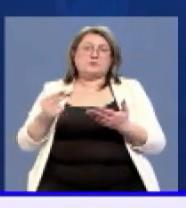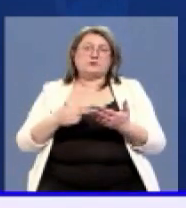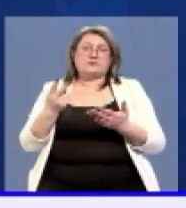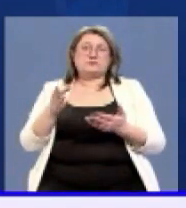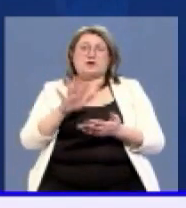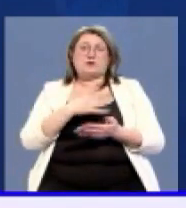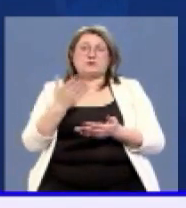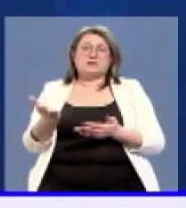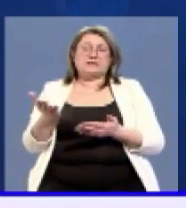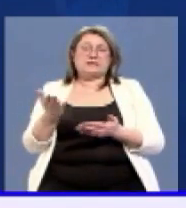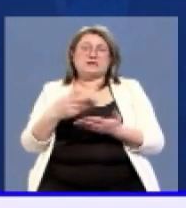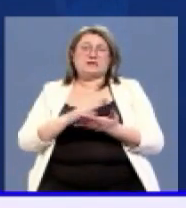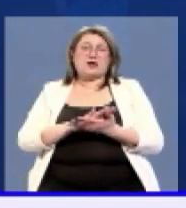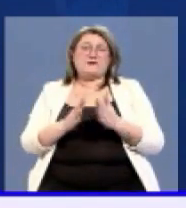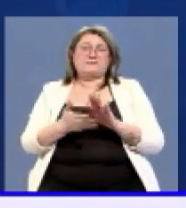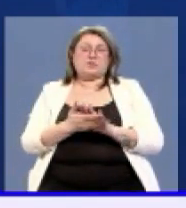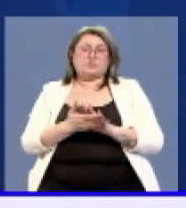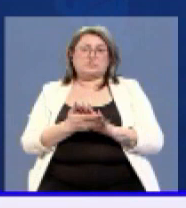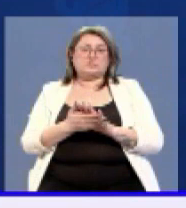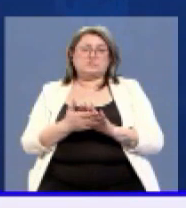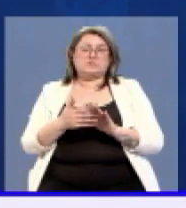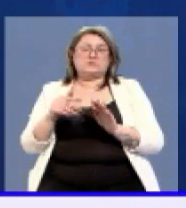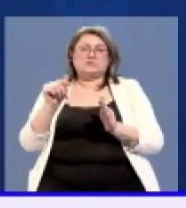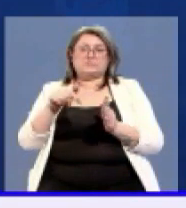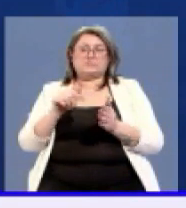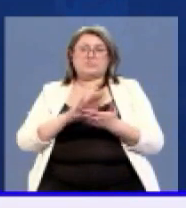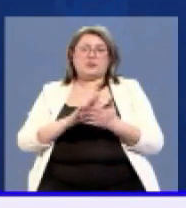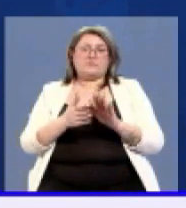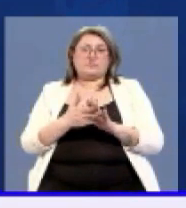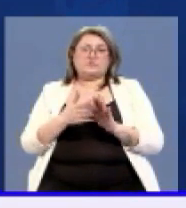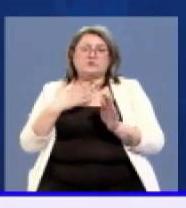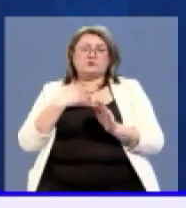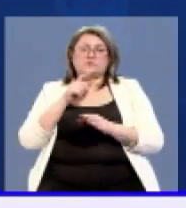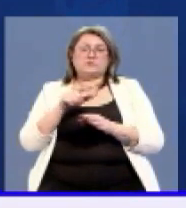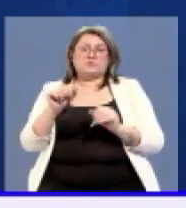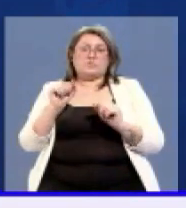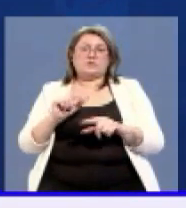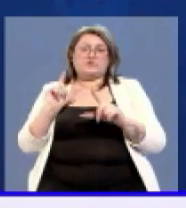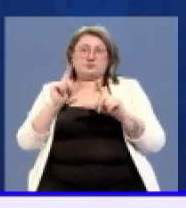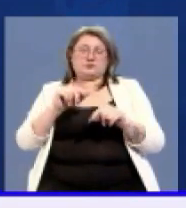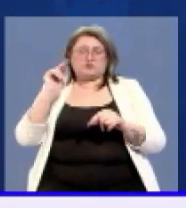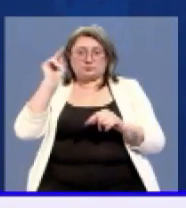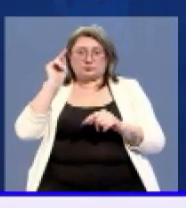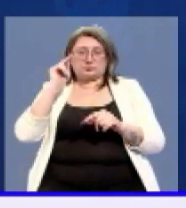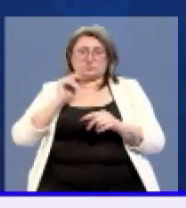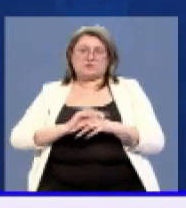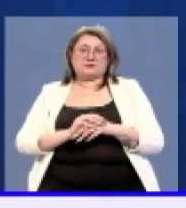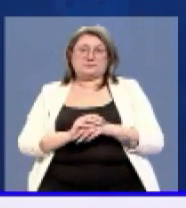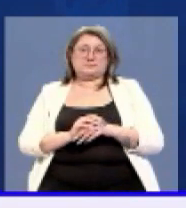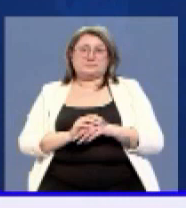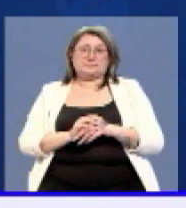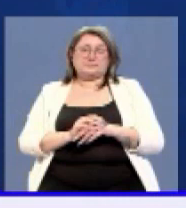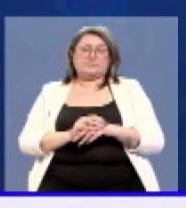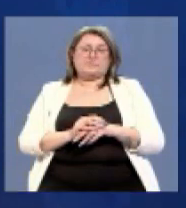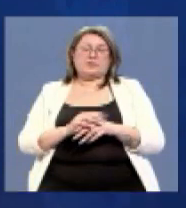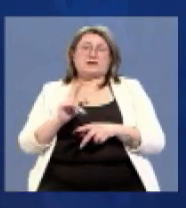меморандуммен біздің жаңа азаматтар барып оқи алады. Жаңа атап өткенде Ресей Федерациясының 22 жоғары әскери оқу